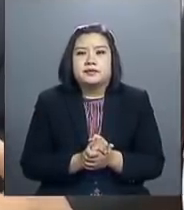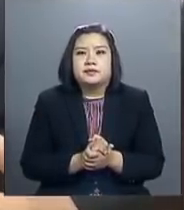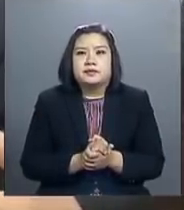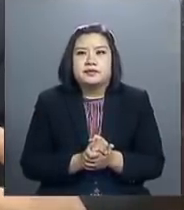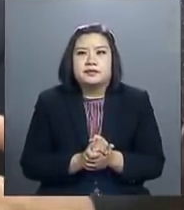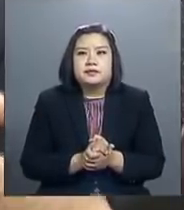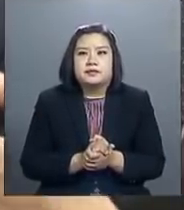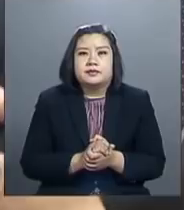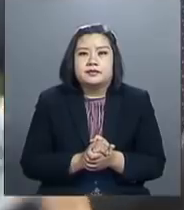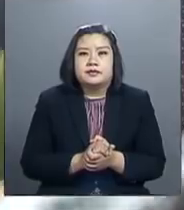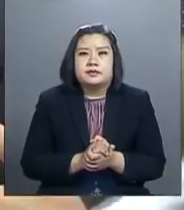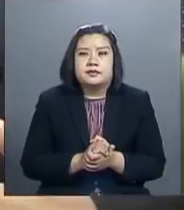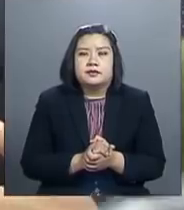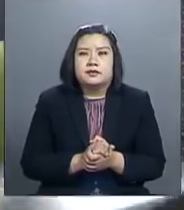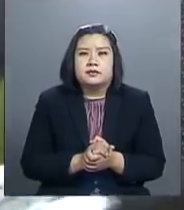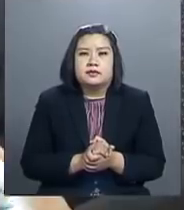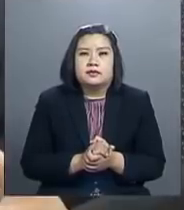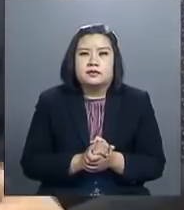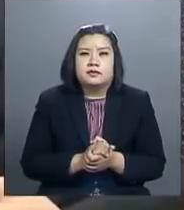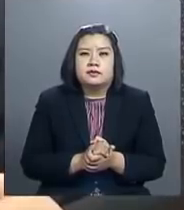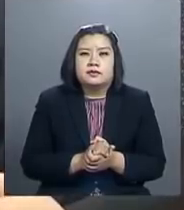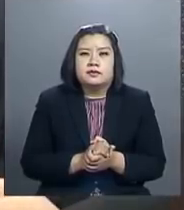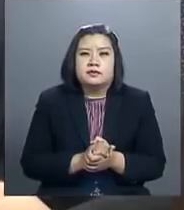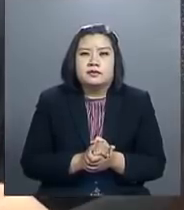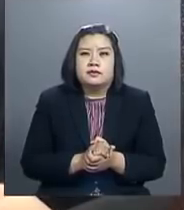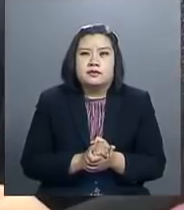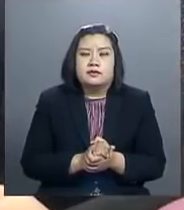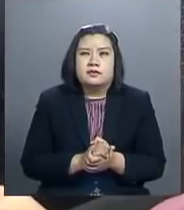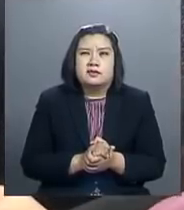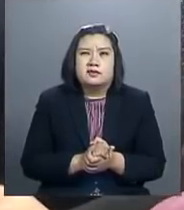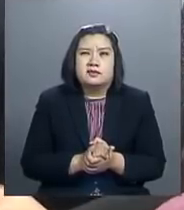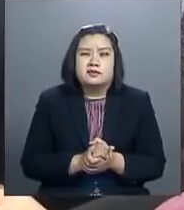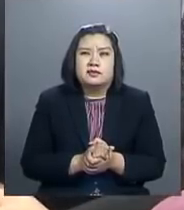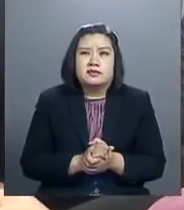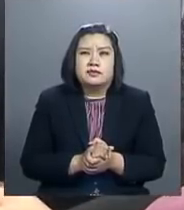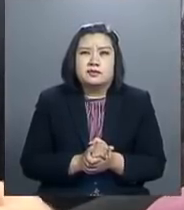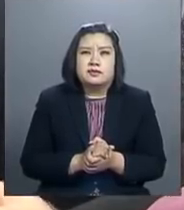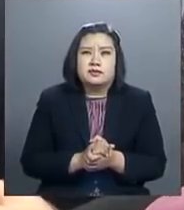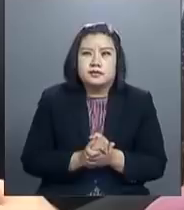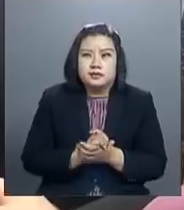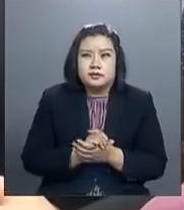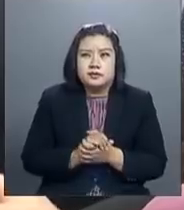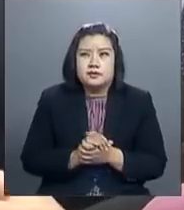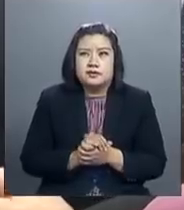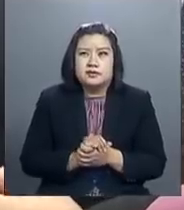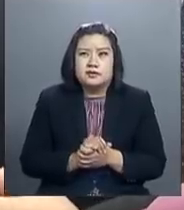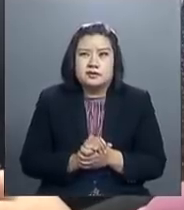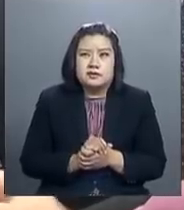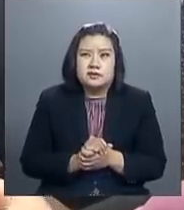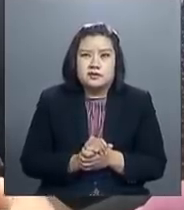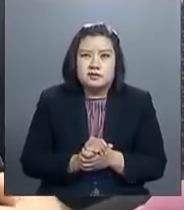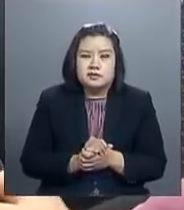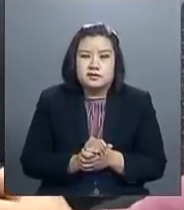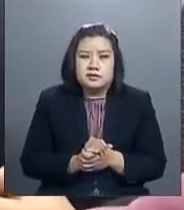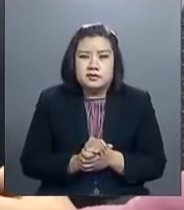รคเล็กที่ตั้งออกไปเป็นแนวร่วมเพื่อสร้างเส้นทางทางการจะมาจับคั่วเป็นรัฐบาลครั้ง อันนั้นคงต้องร